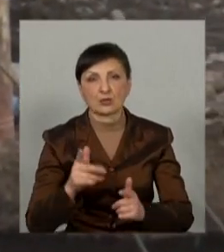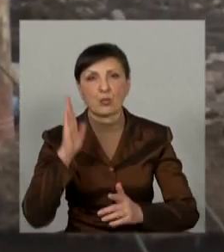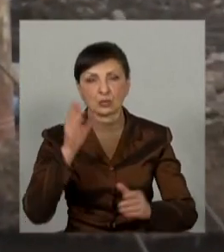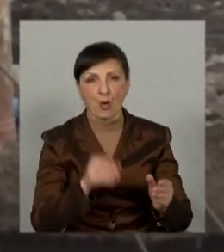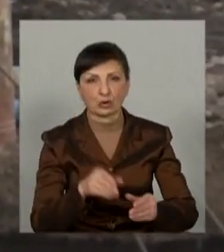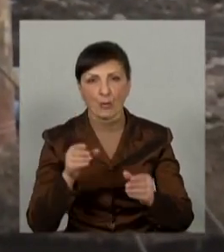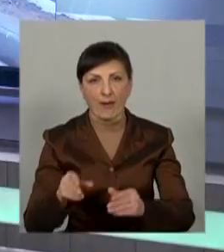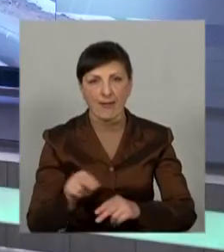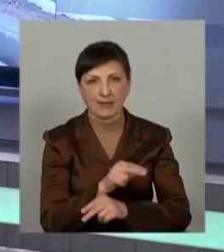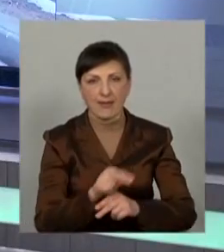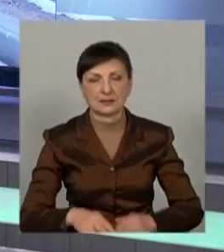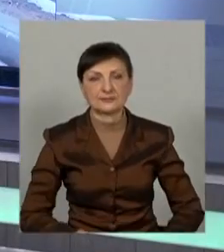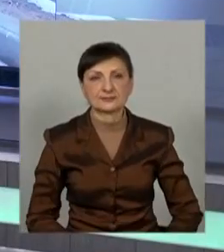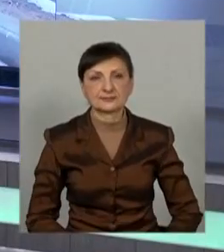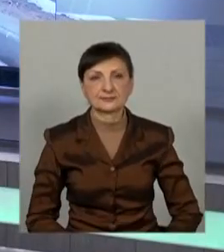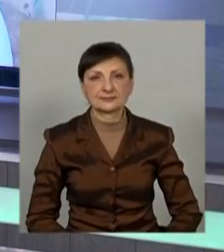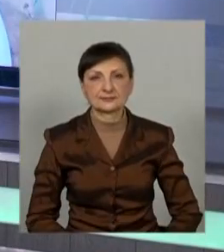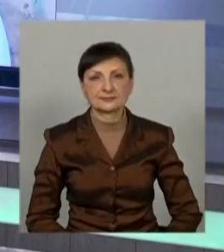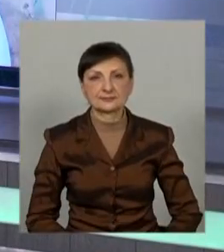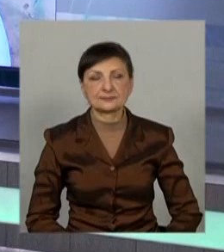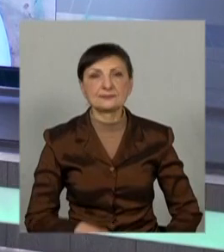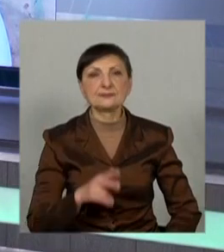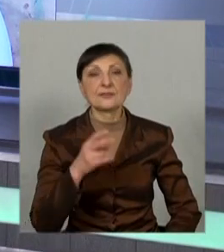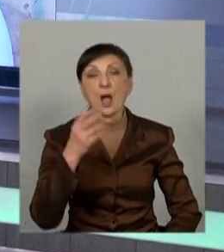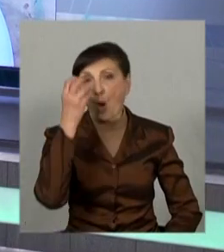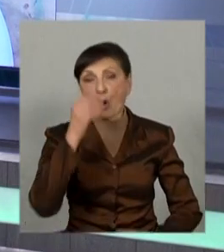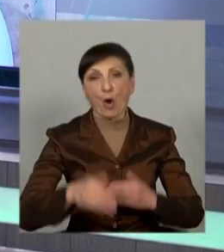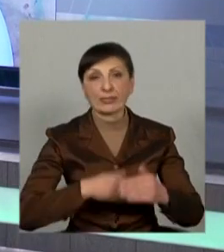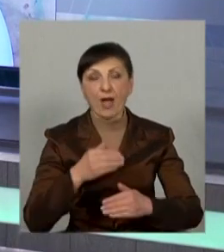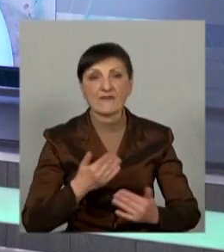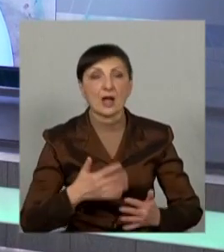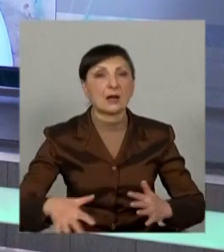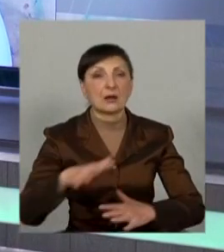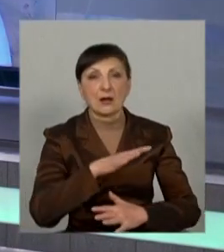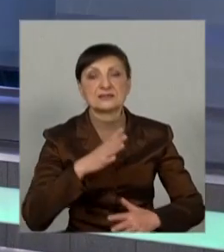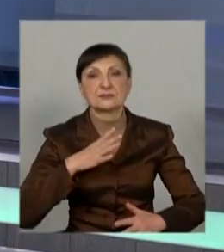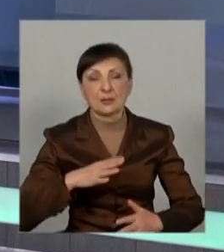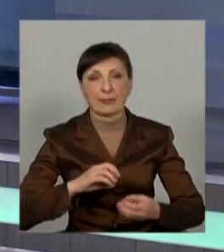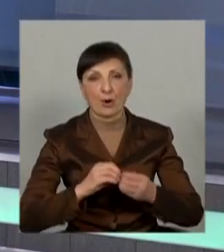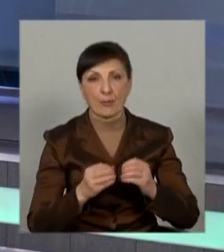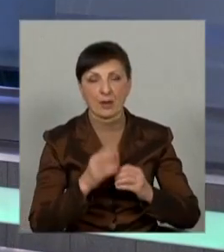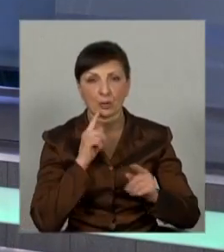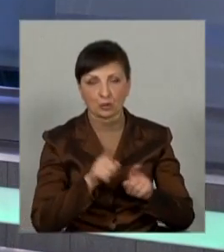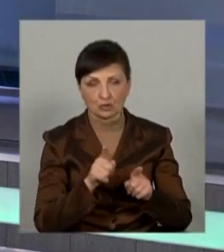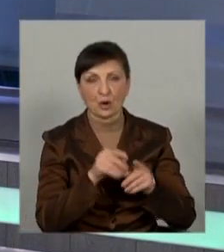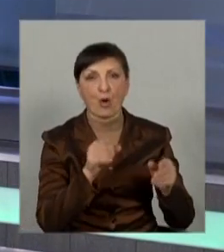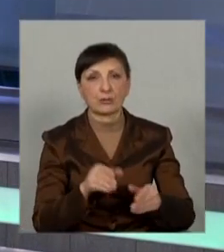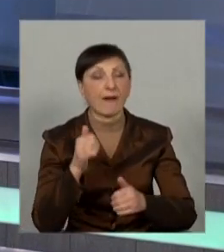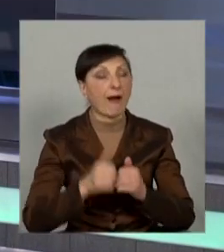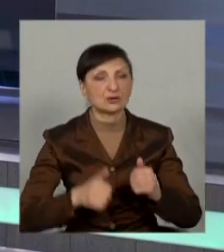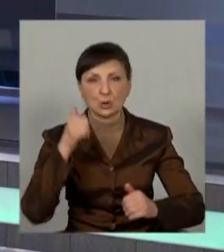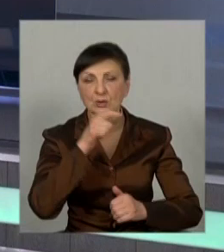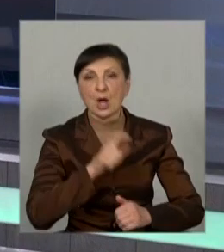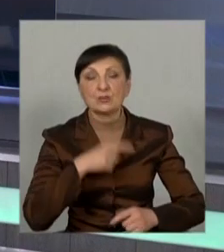отопительному сезону. Между тем, в Кунаеве жители целого квартала испытывают проблемы с отоплением каждый год.